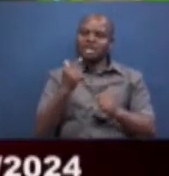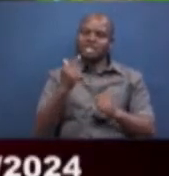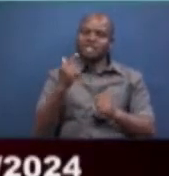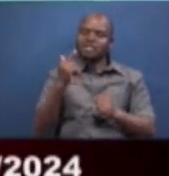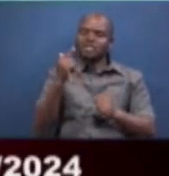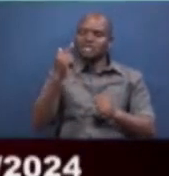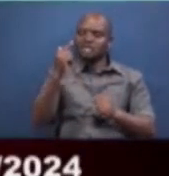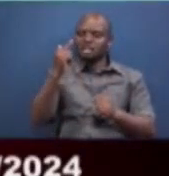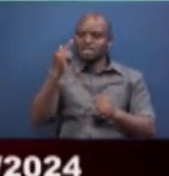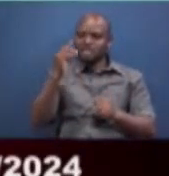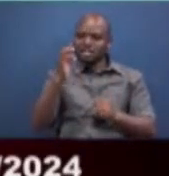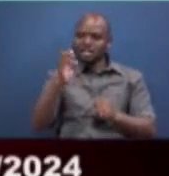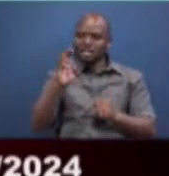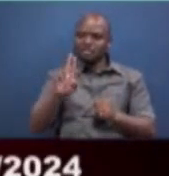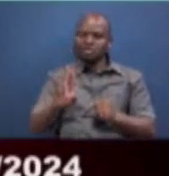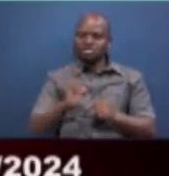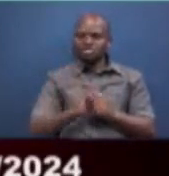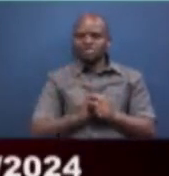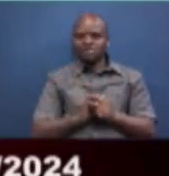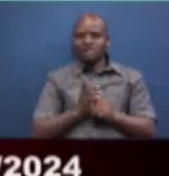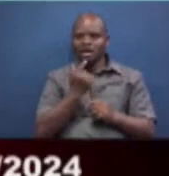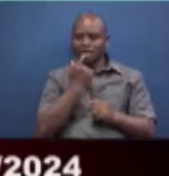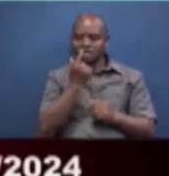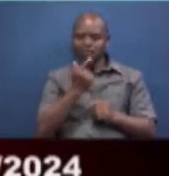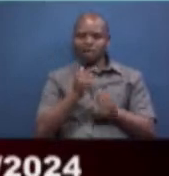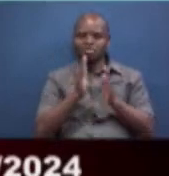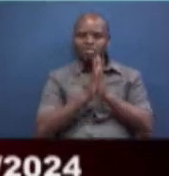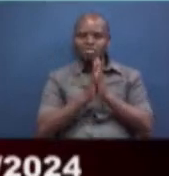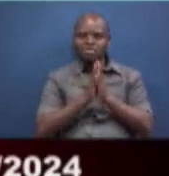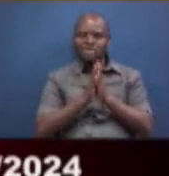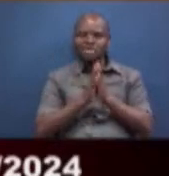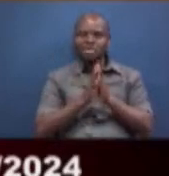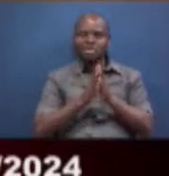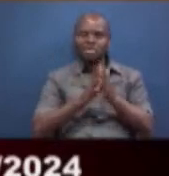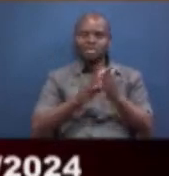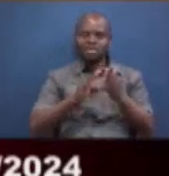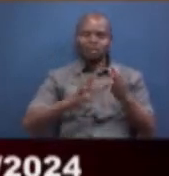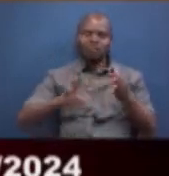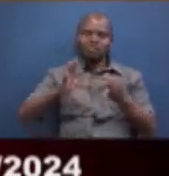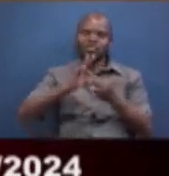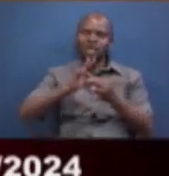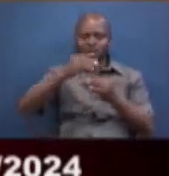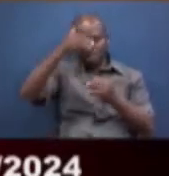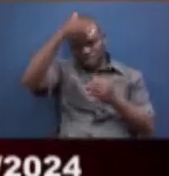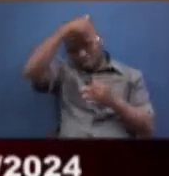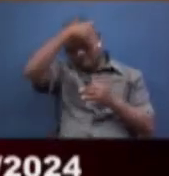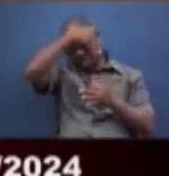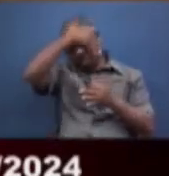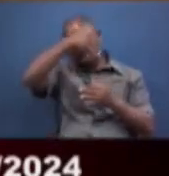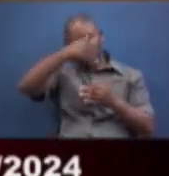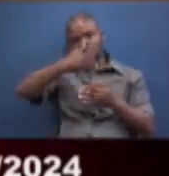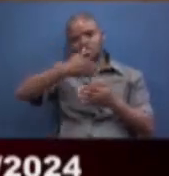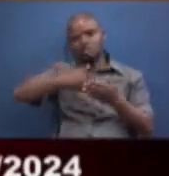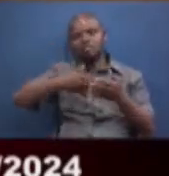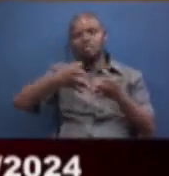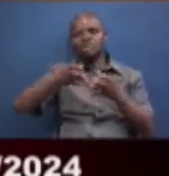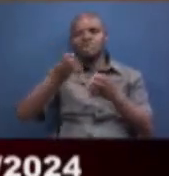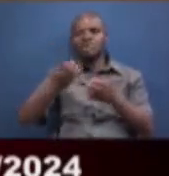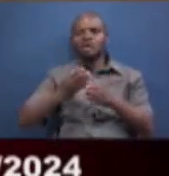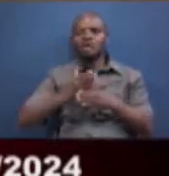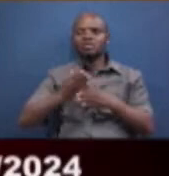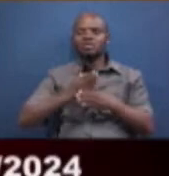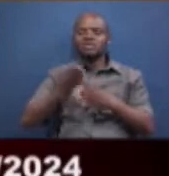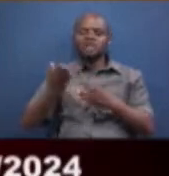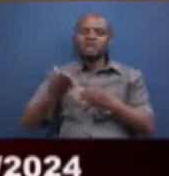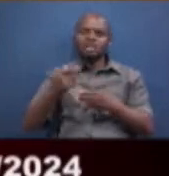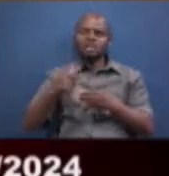TCU Profesa Charles Kihampa amesema maombi ya udahili wa kujiunga na shahada ya kwanza yanahusu makundi matatu,